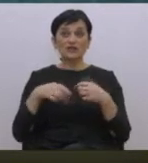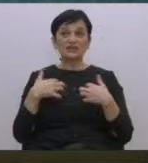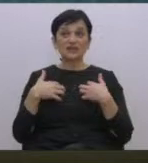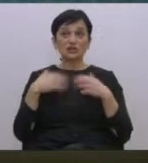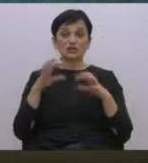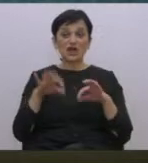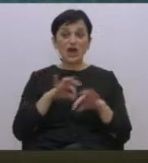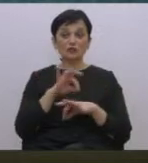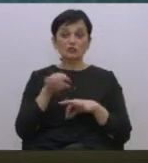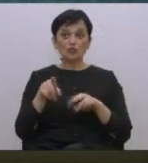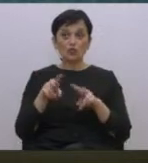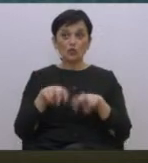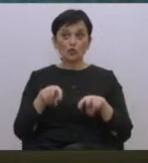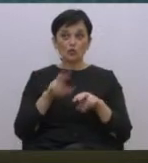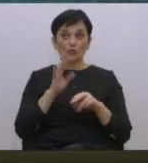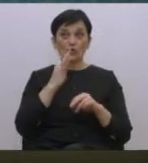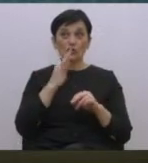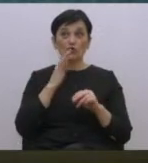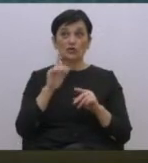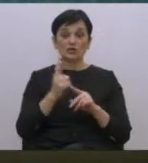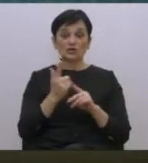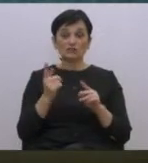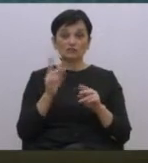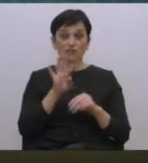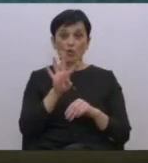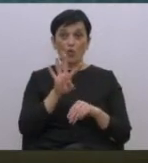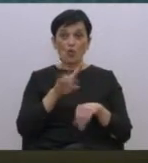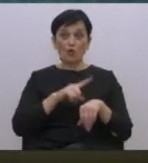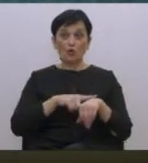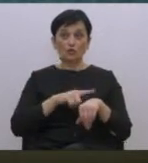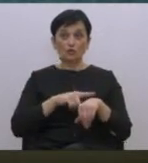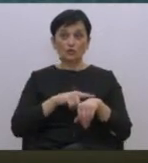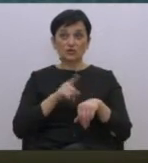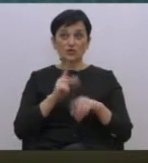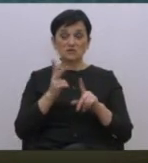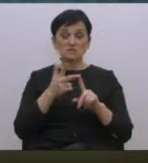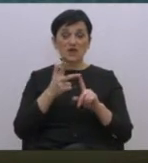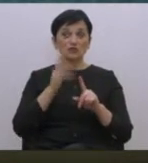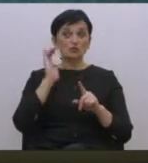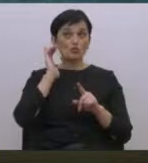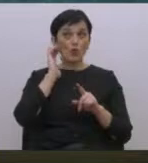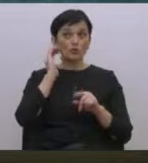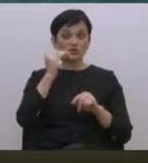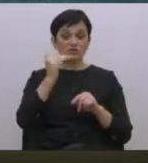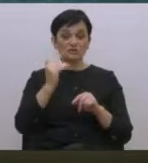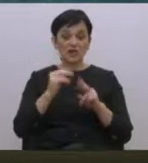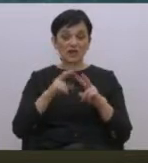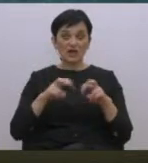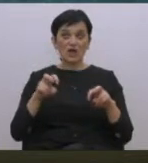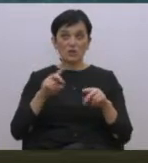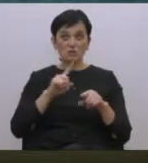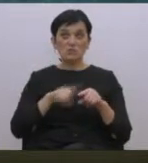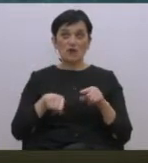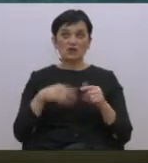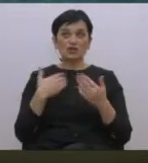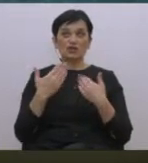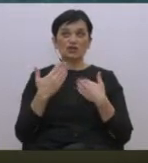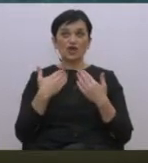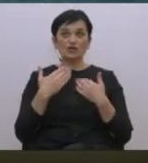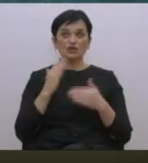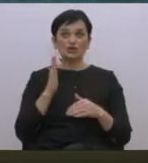kanoproektebze, da khelakhlotsa sheviklebit 4 saatse, ganmikhilavt mesam mosvenebit da gvekneba maleve